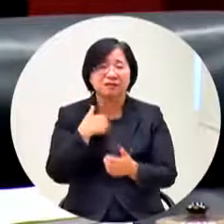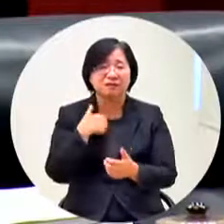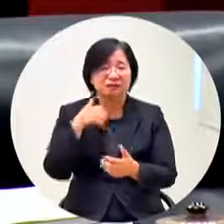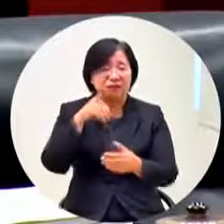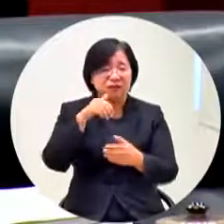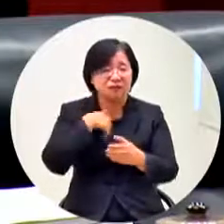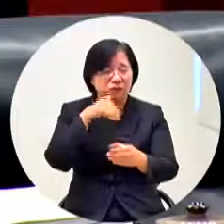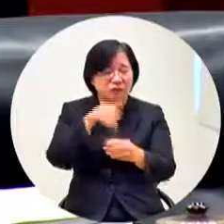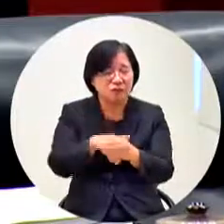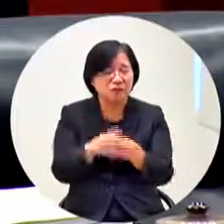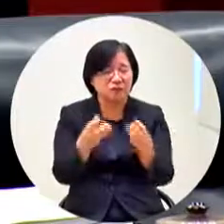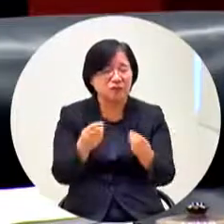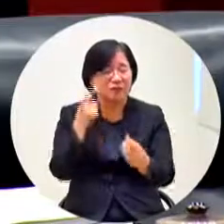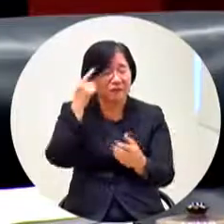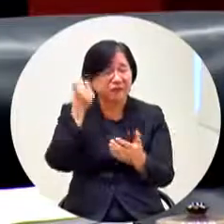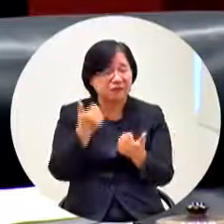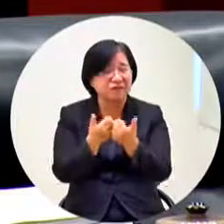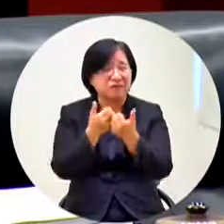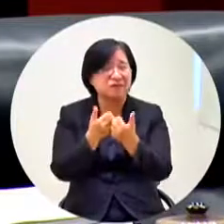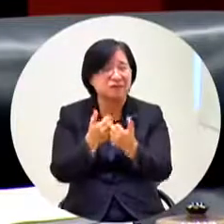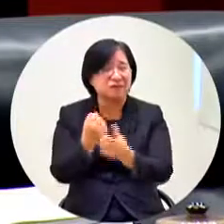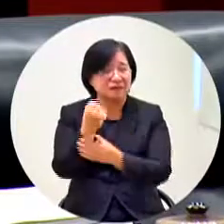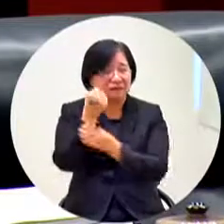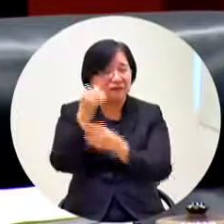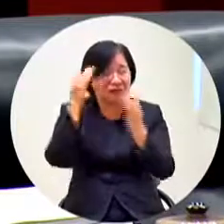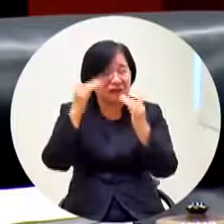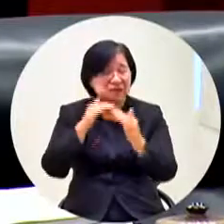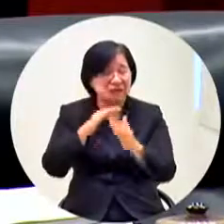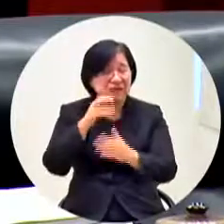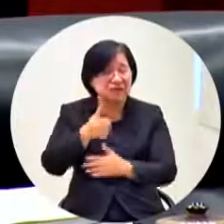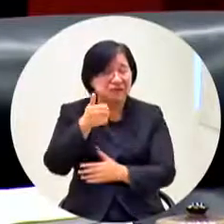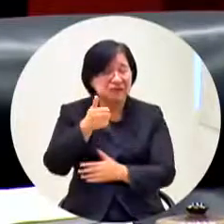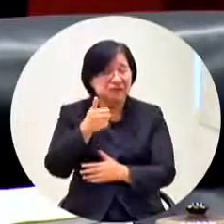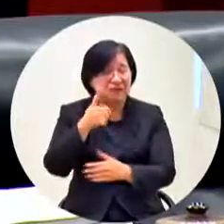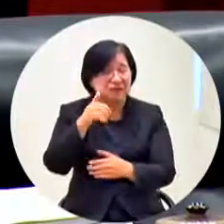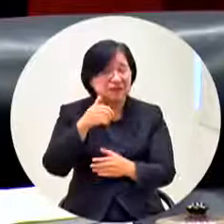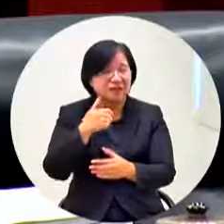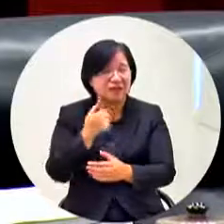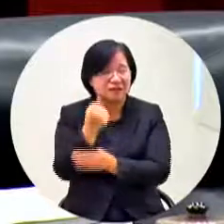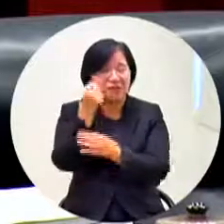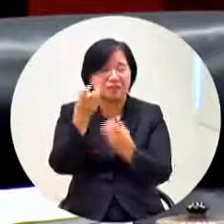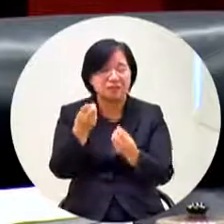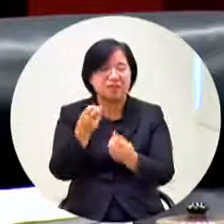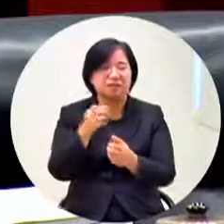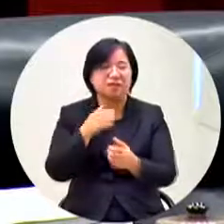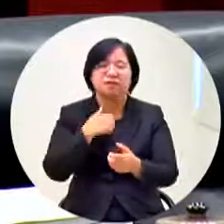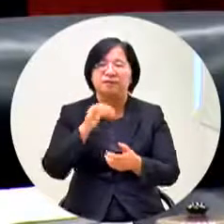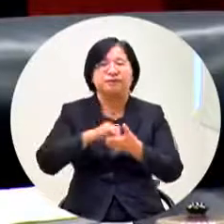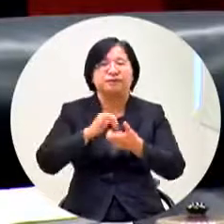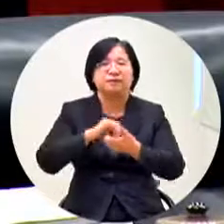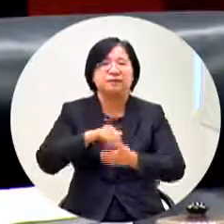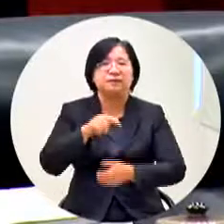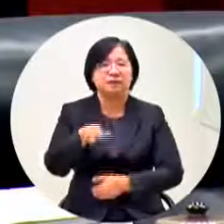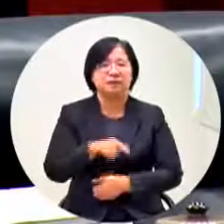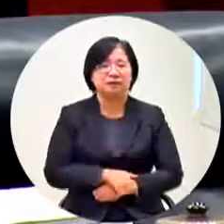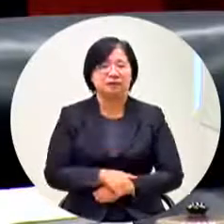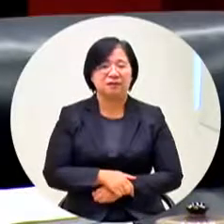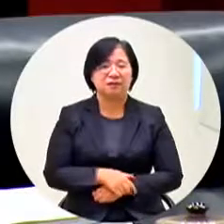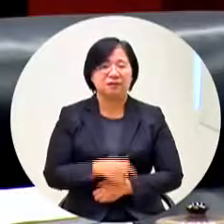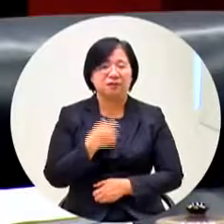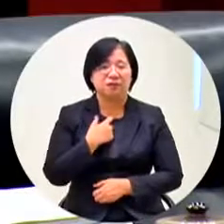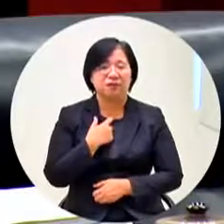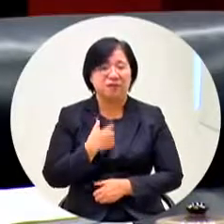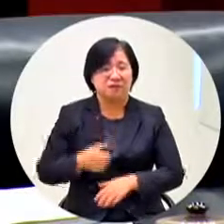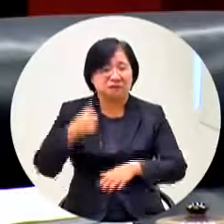人就不支持韩市长，其实这对他们是不公平的。我觉得韩团队真的非常好，而且我当了那么久五届的议